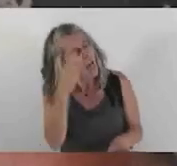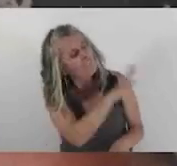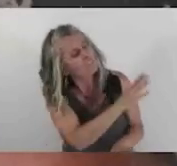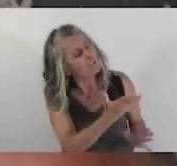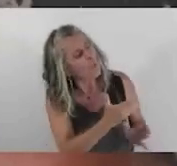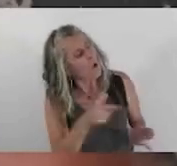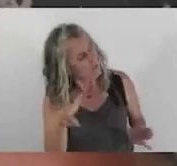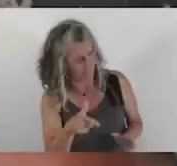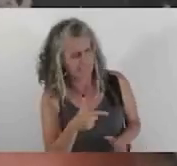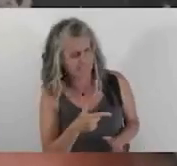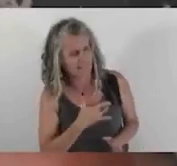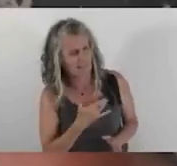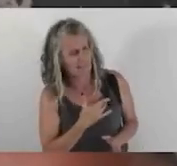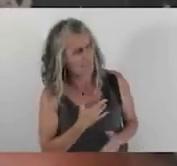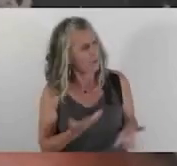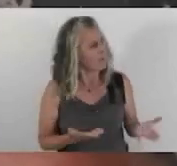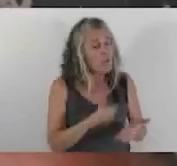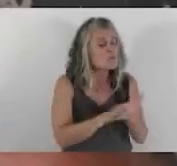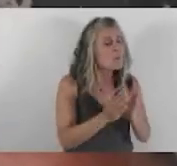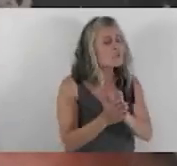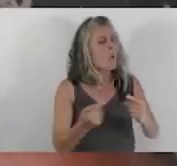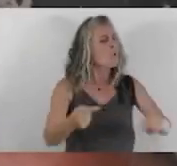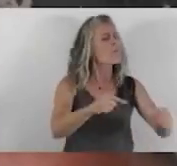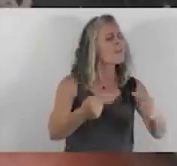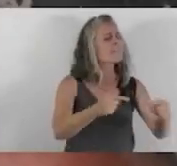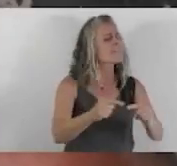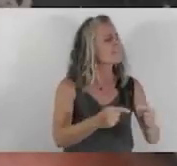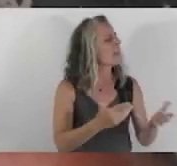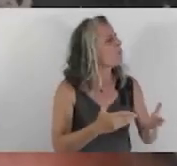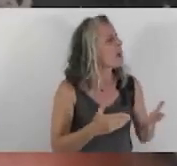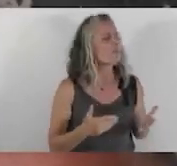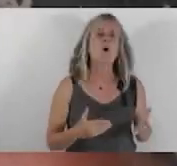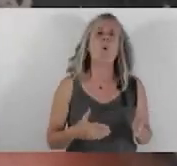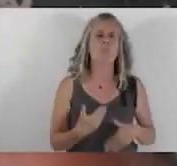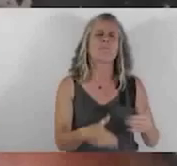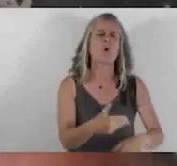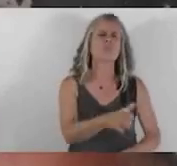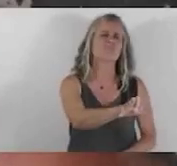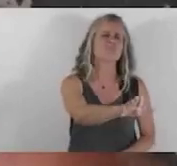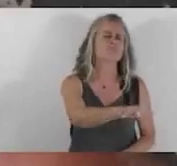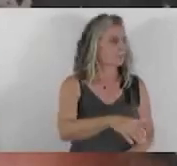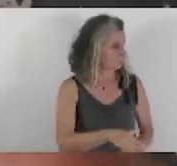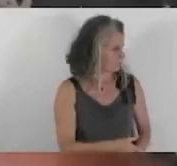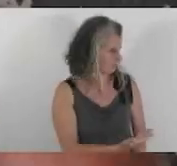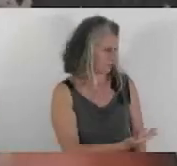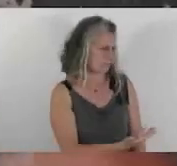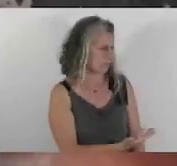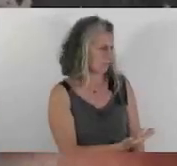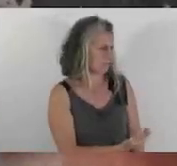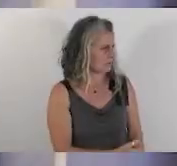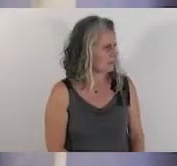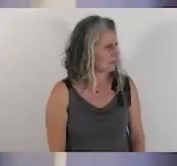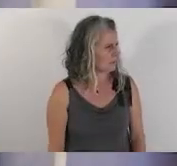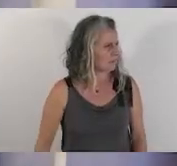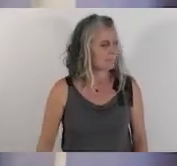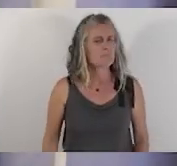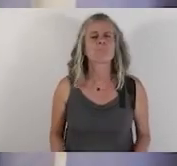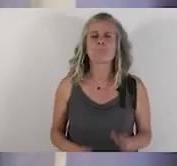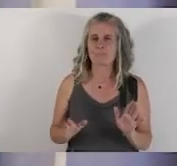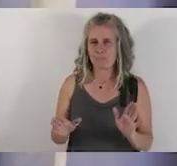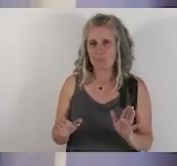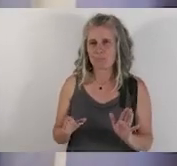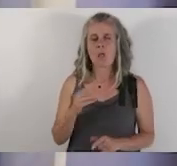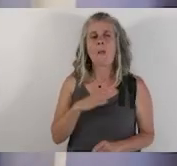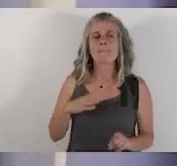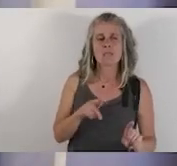Bon. Allez, Madame Parodi, Madame